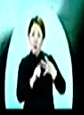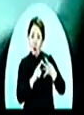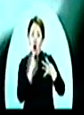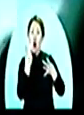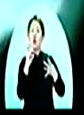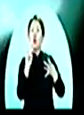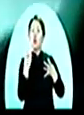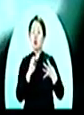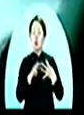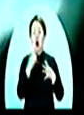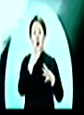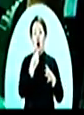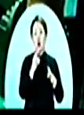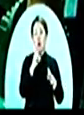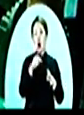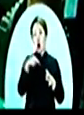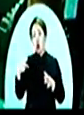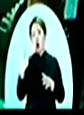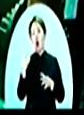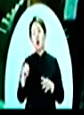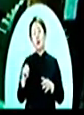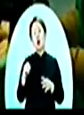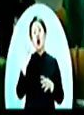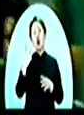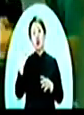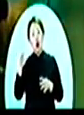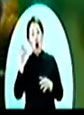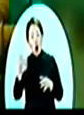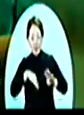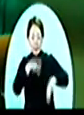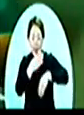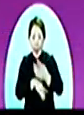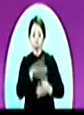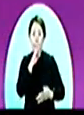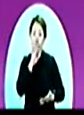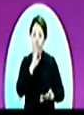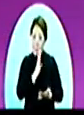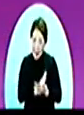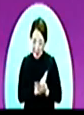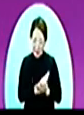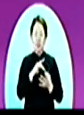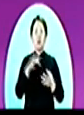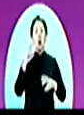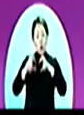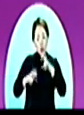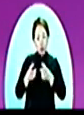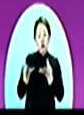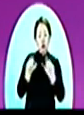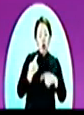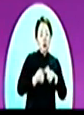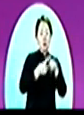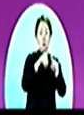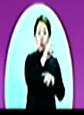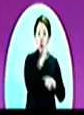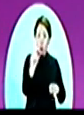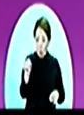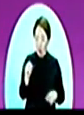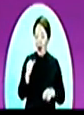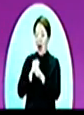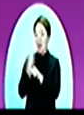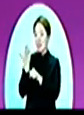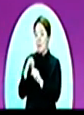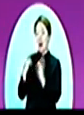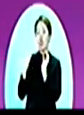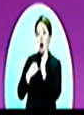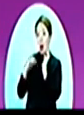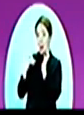шатыг 2020-оос 2021 онуудад хэрэгжүүлэх бөгөөд үйлдвэрийн тоог 100, ажлын байрыг 6,000,